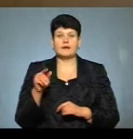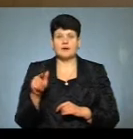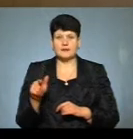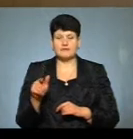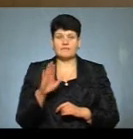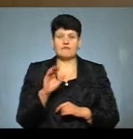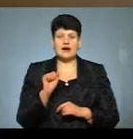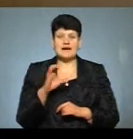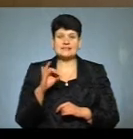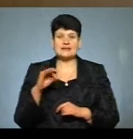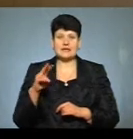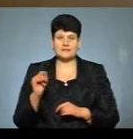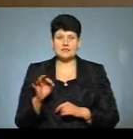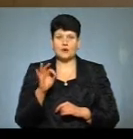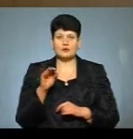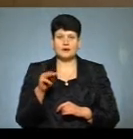Васильківський ОТГ,